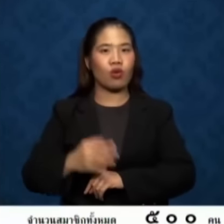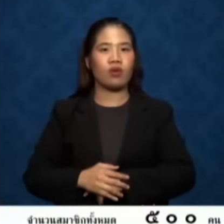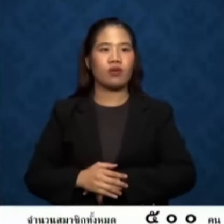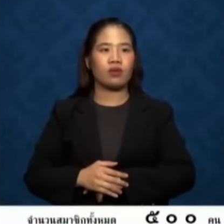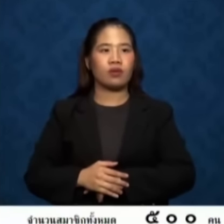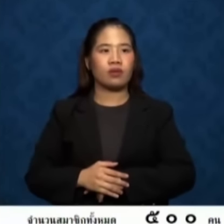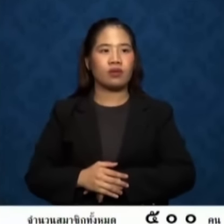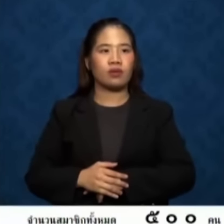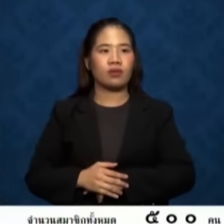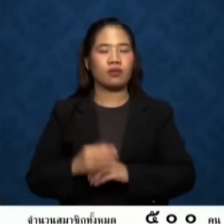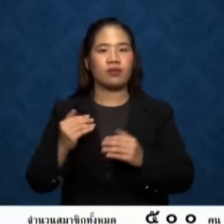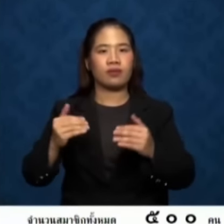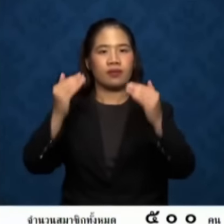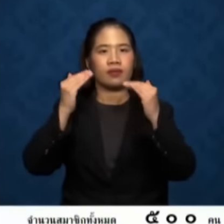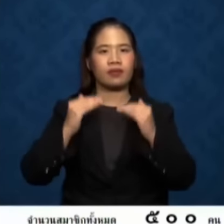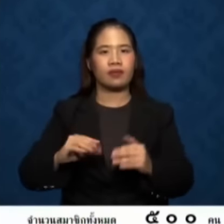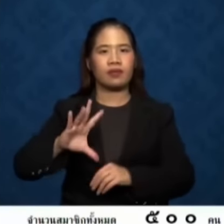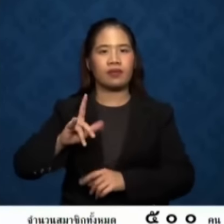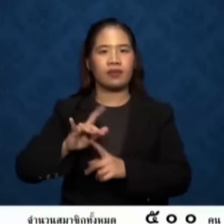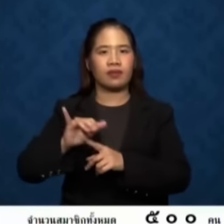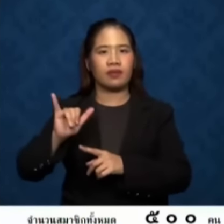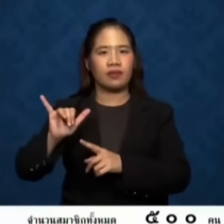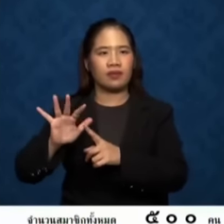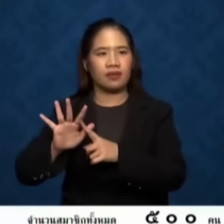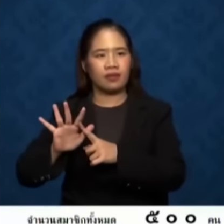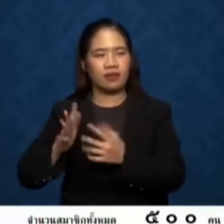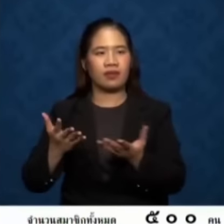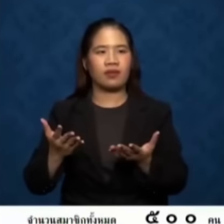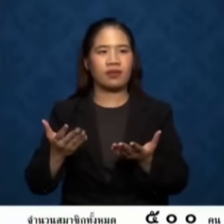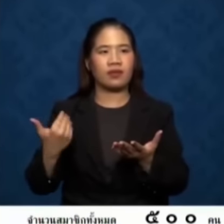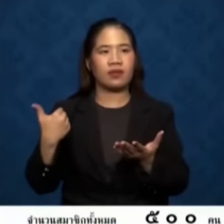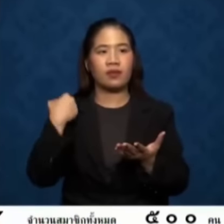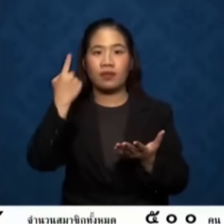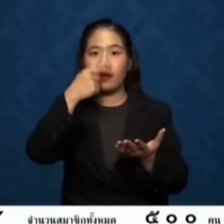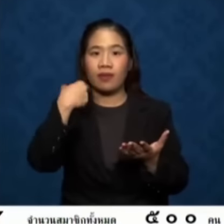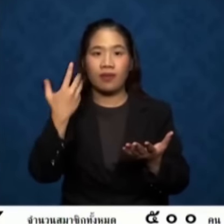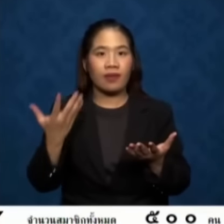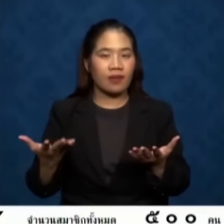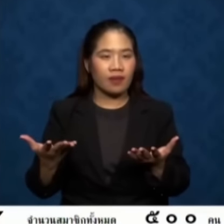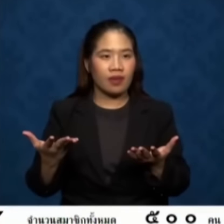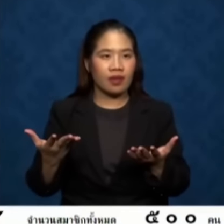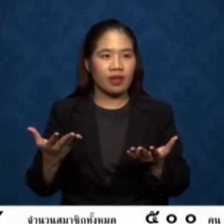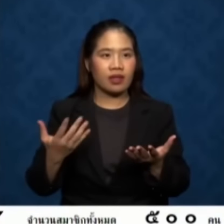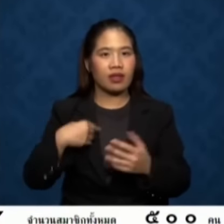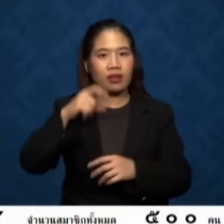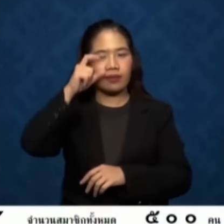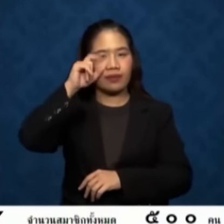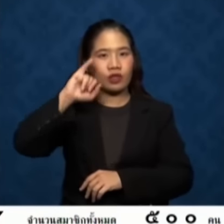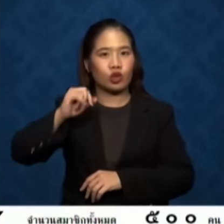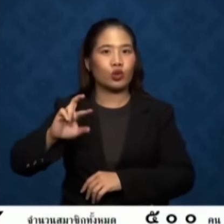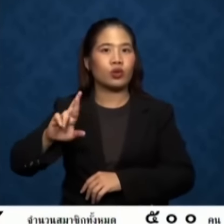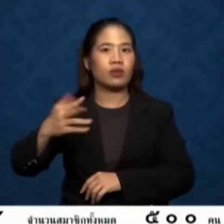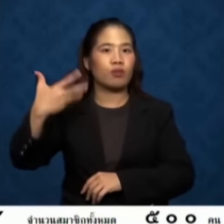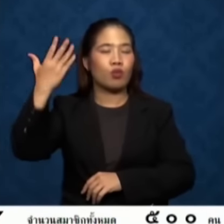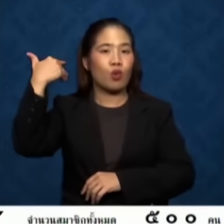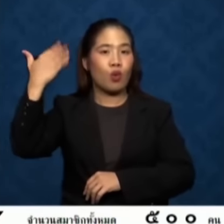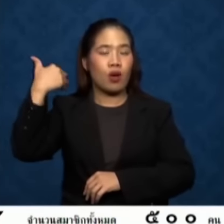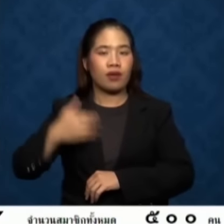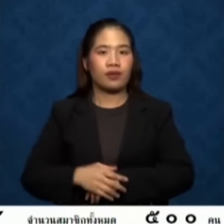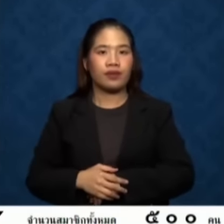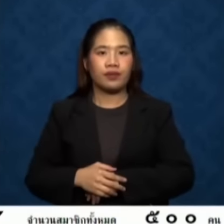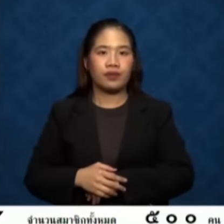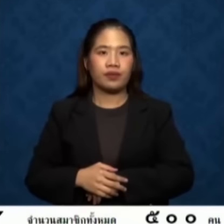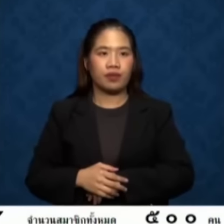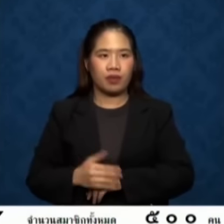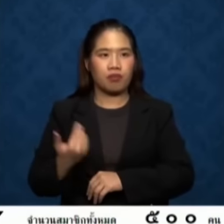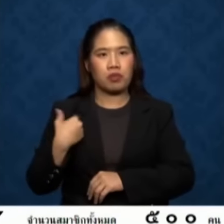ยยามพวานแล้วก็ยังมีท่านจุรินเมื่อวานบ